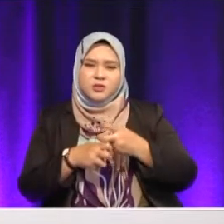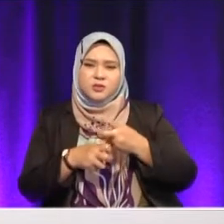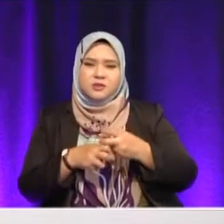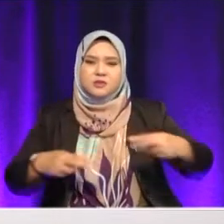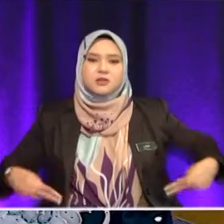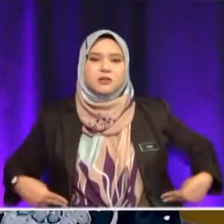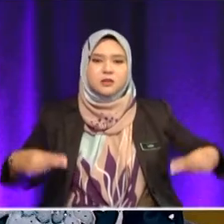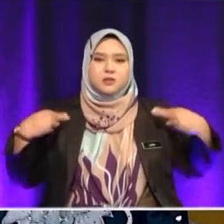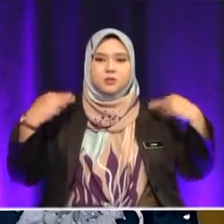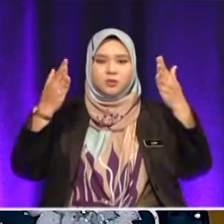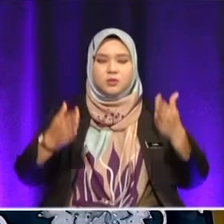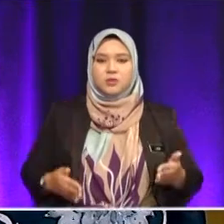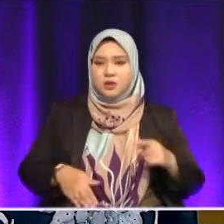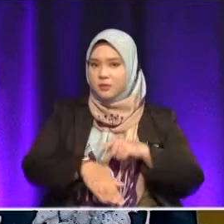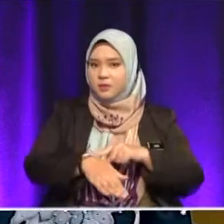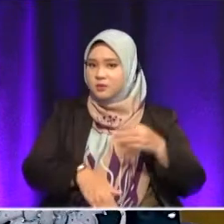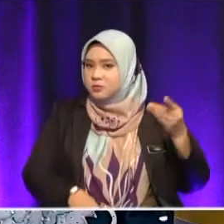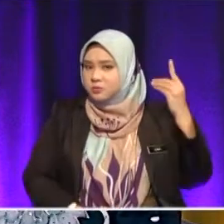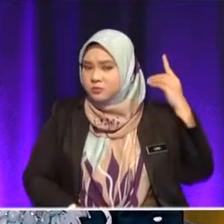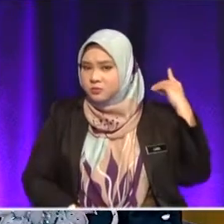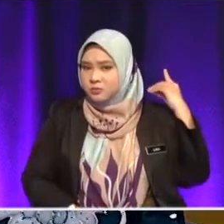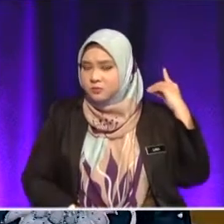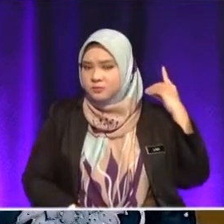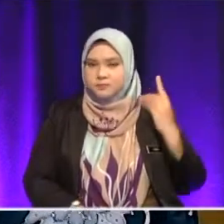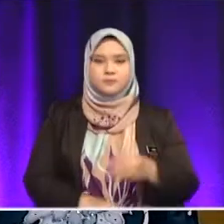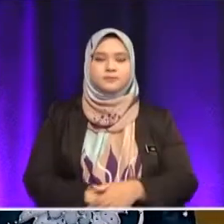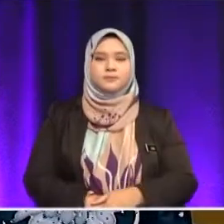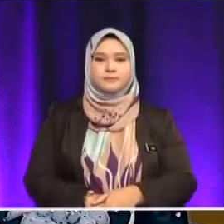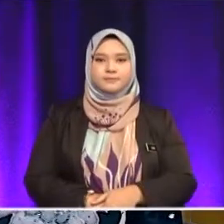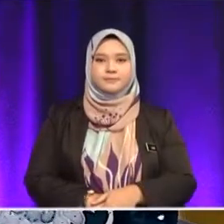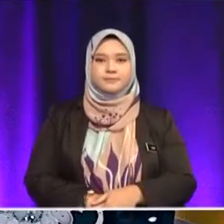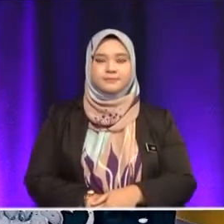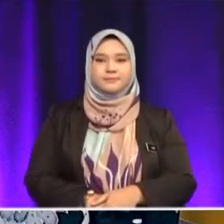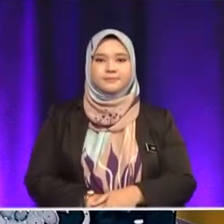pedoman dan pengajaran untuk generasi akan datangnya